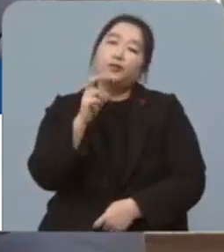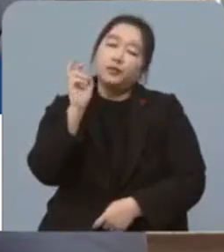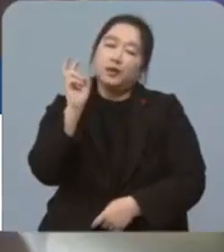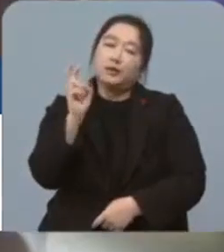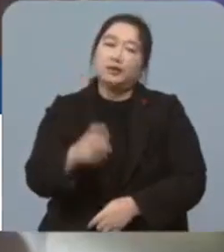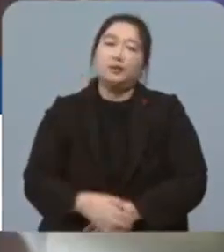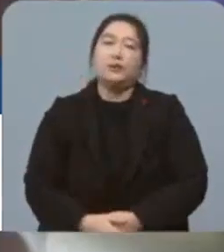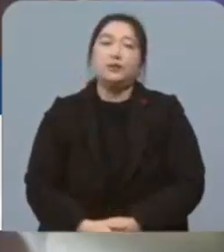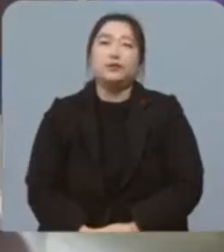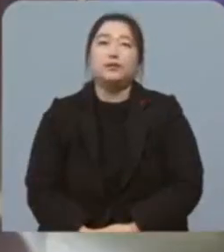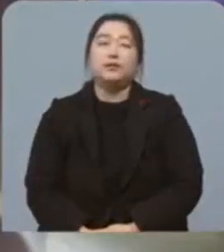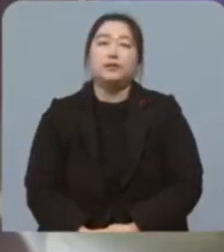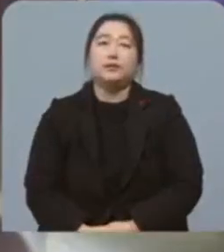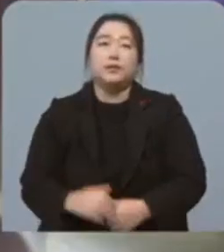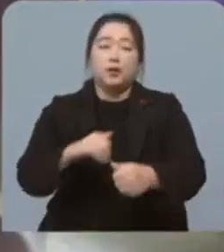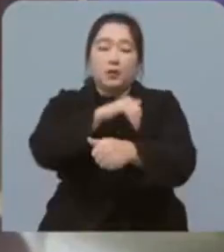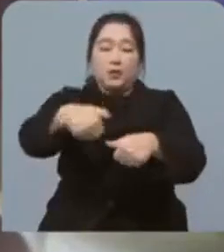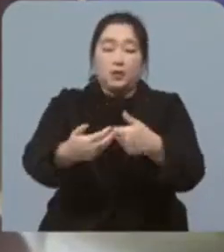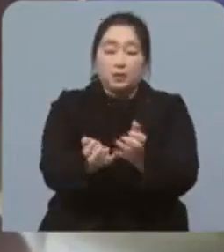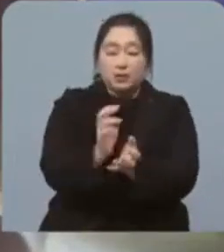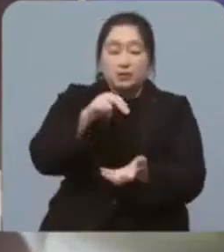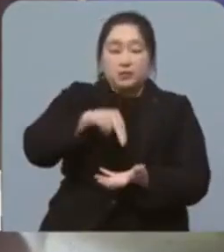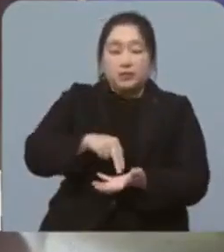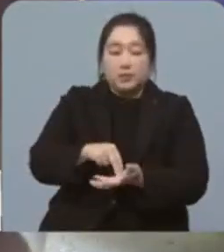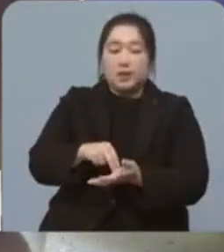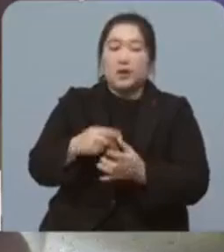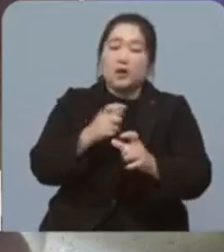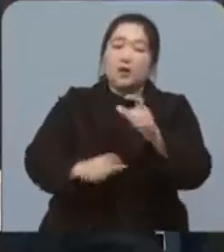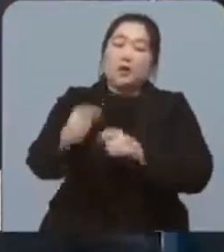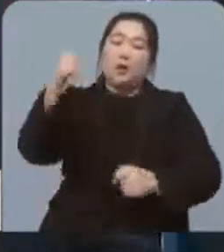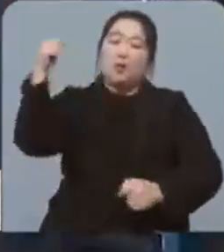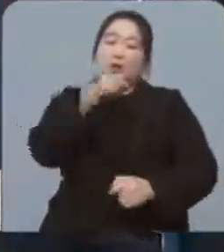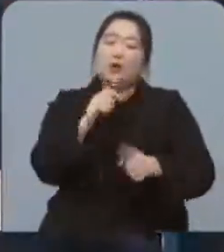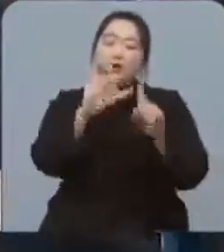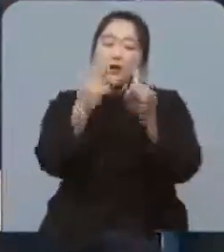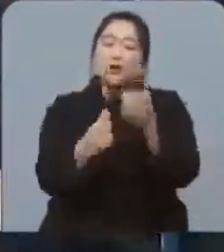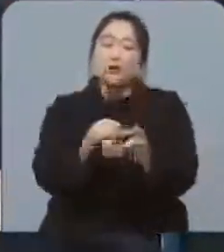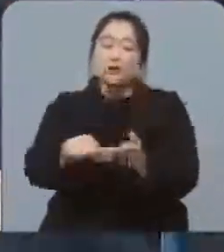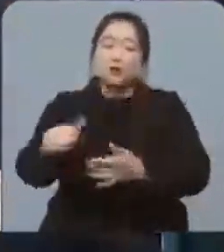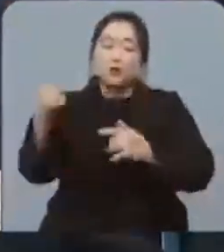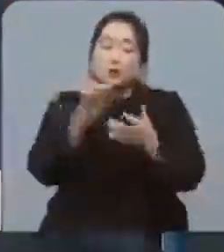보여지고요. 환경단체는 자치단체가 더욱 강력한 일회용품 사용 규제